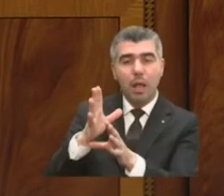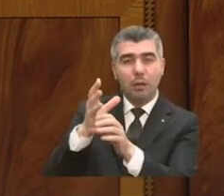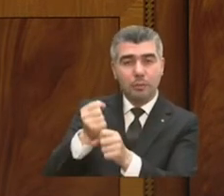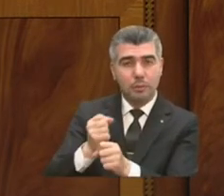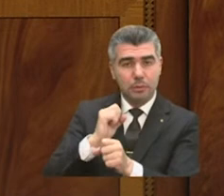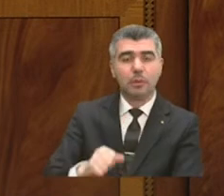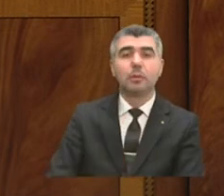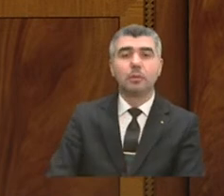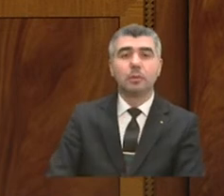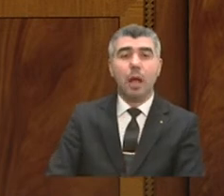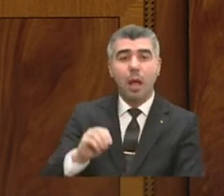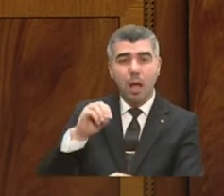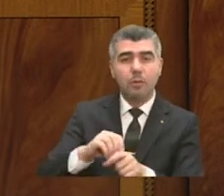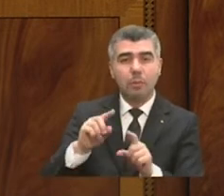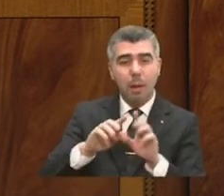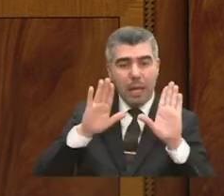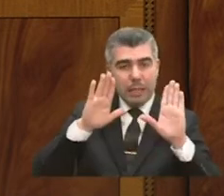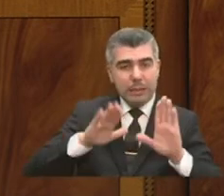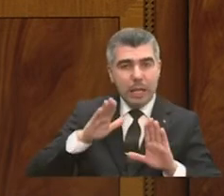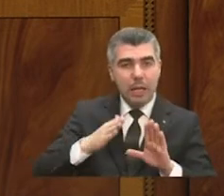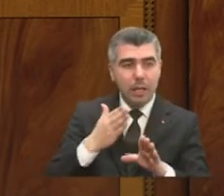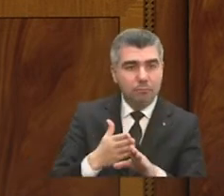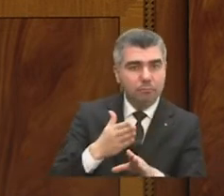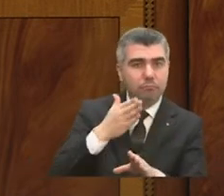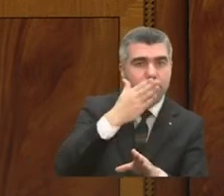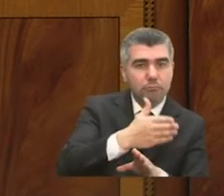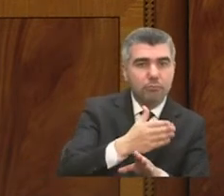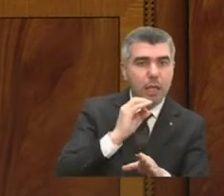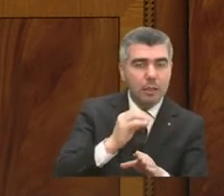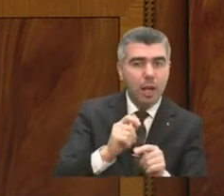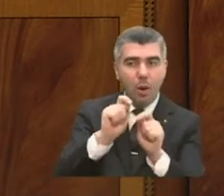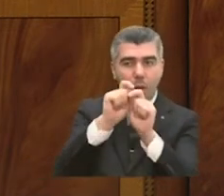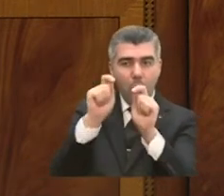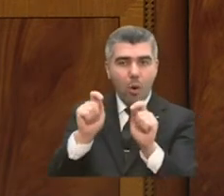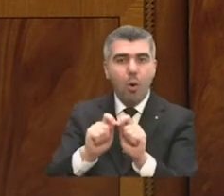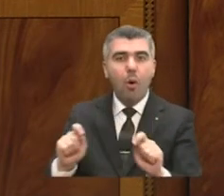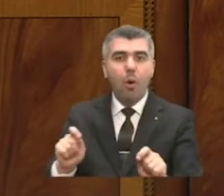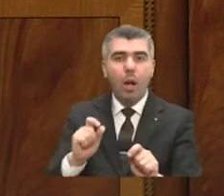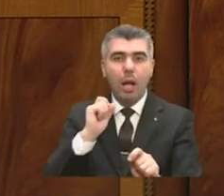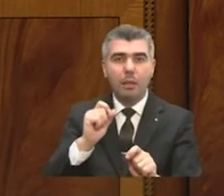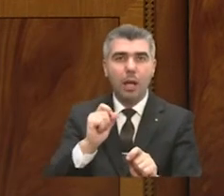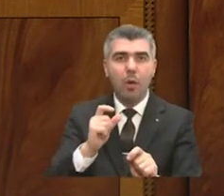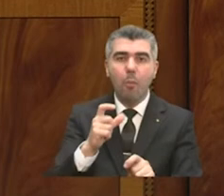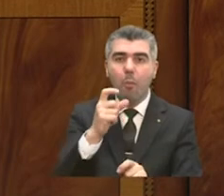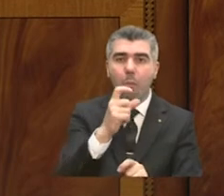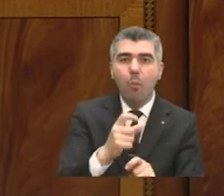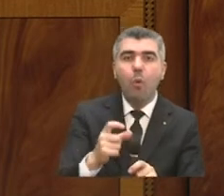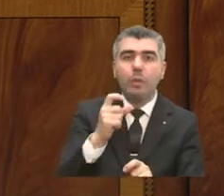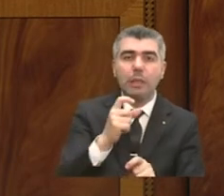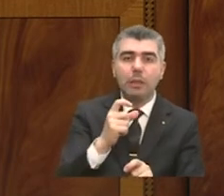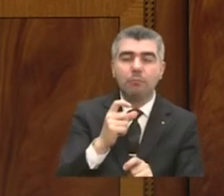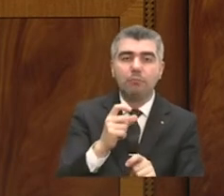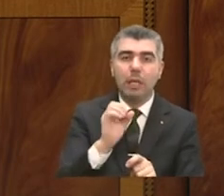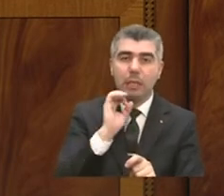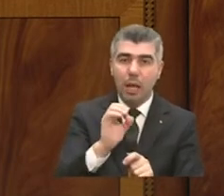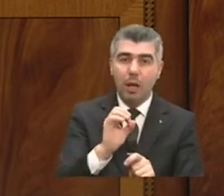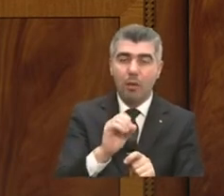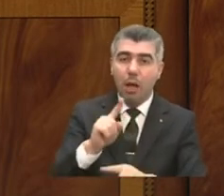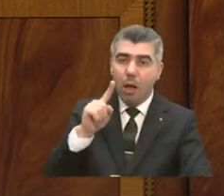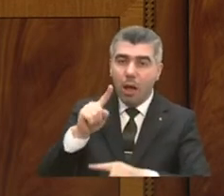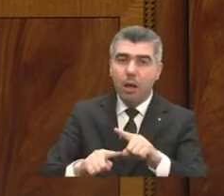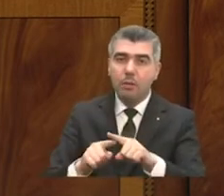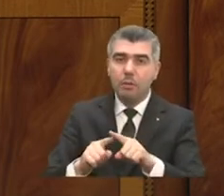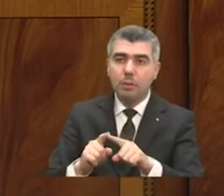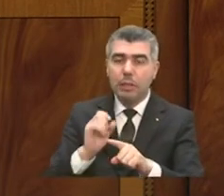notamment brûler le Coran, limiter et restreindre